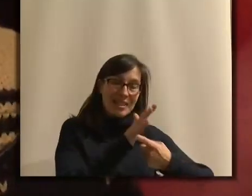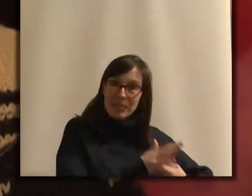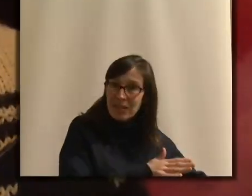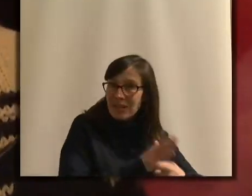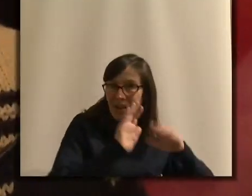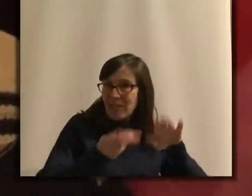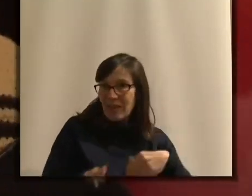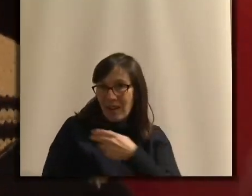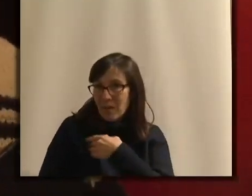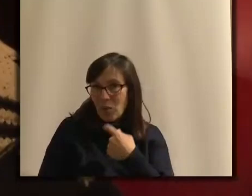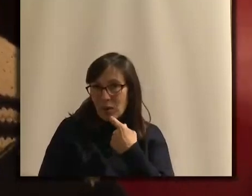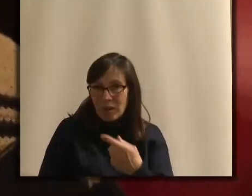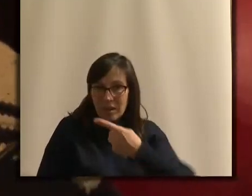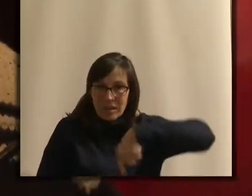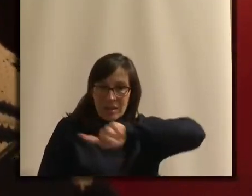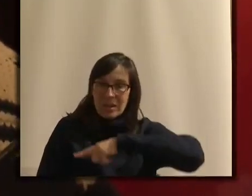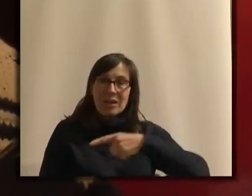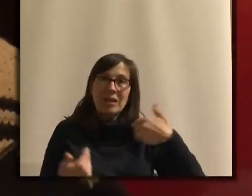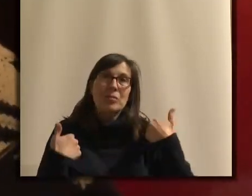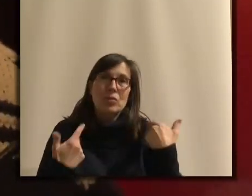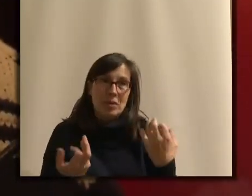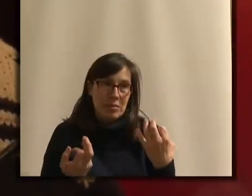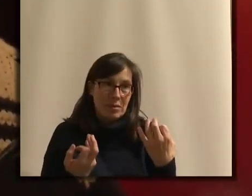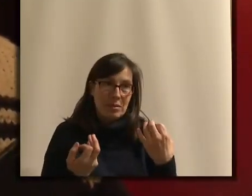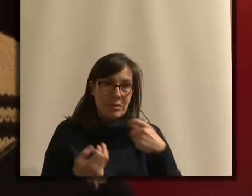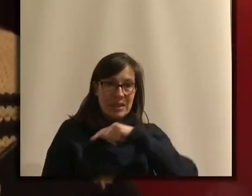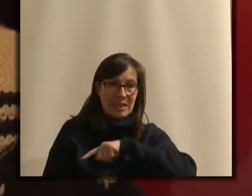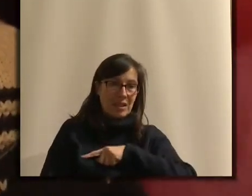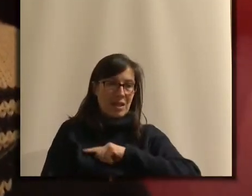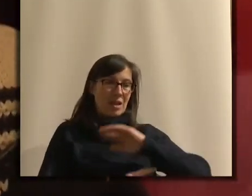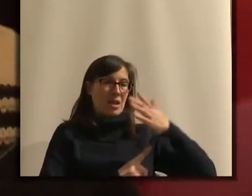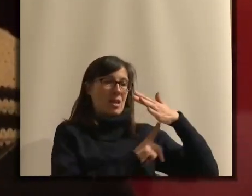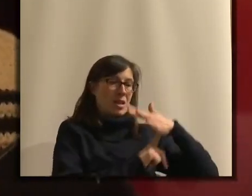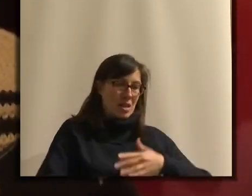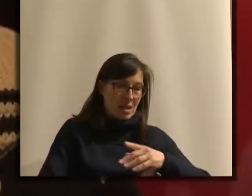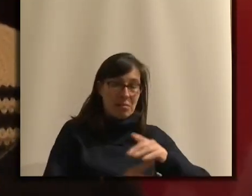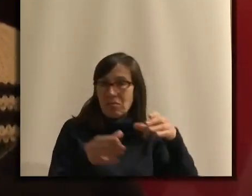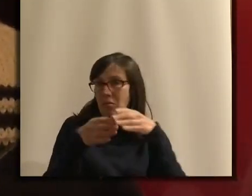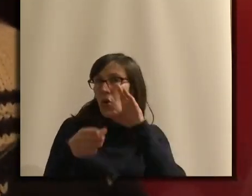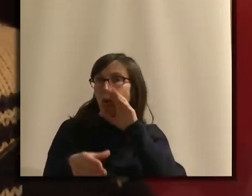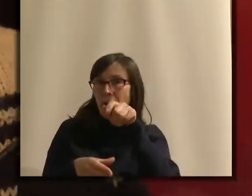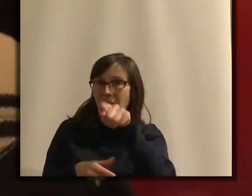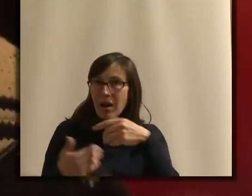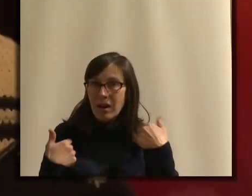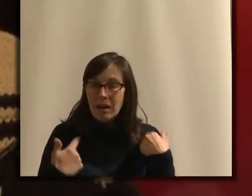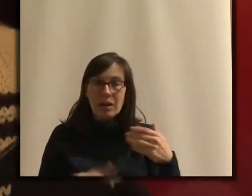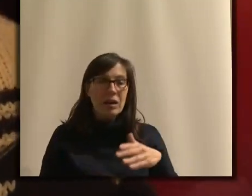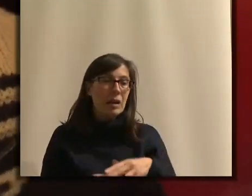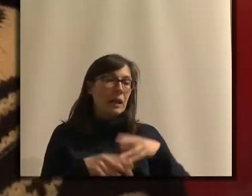final el qui té la responsabilitat que no s'hi senti és l'equip de govern. I en qualsevol cas, potser la